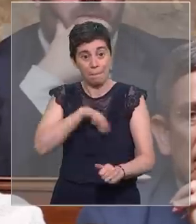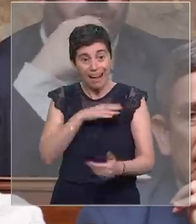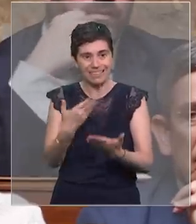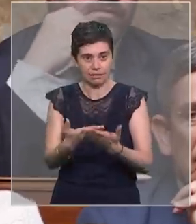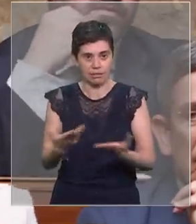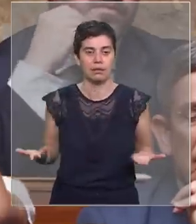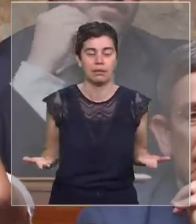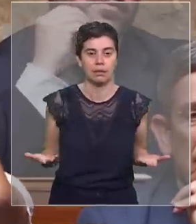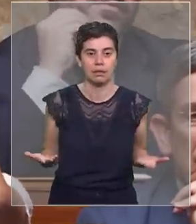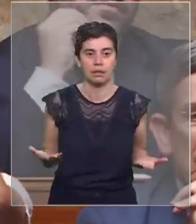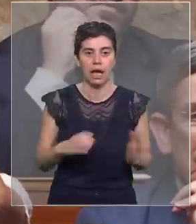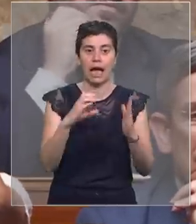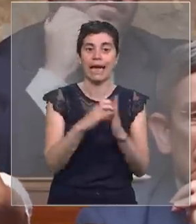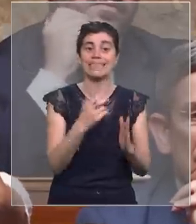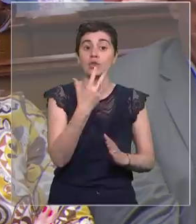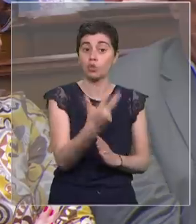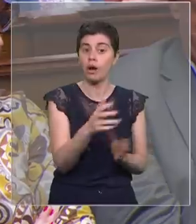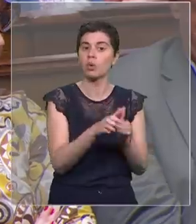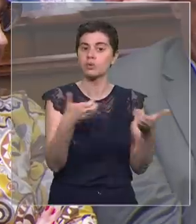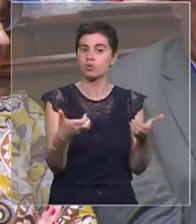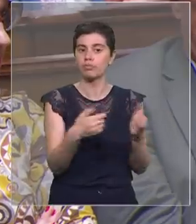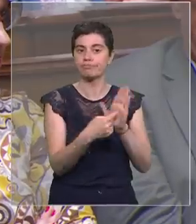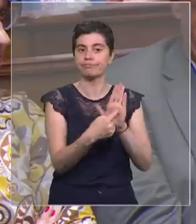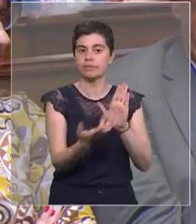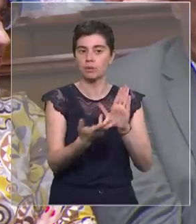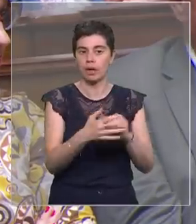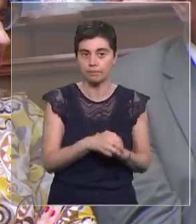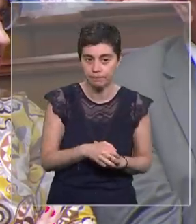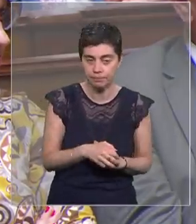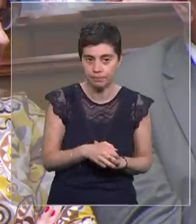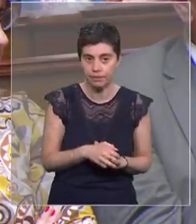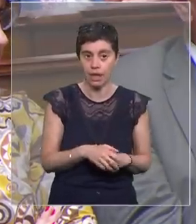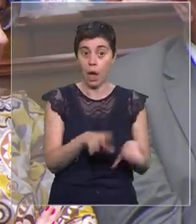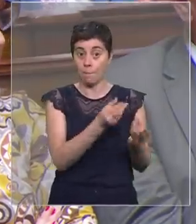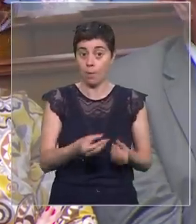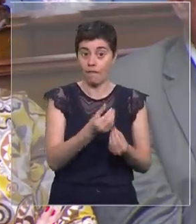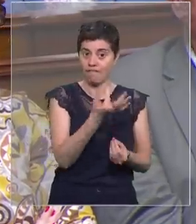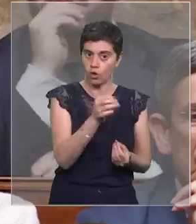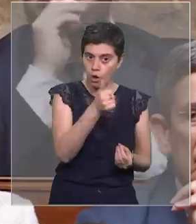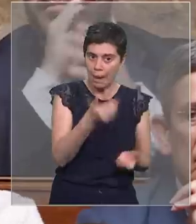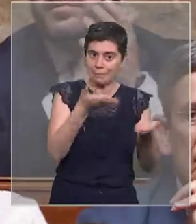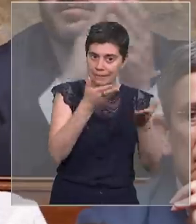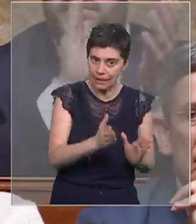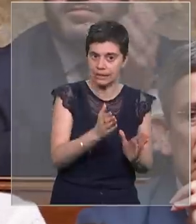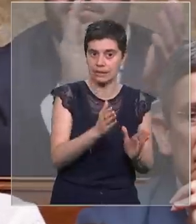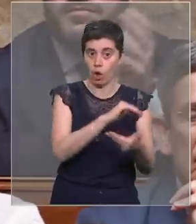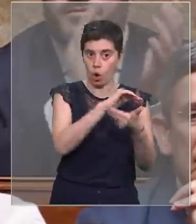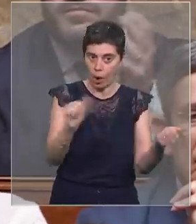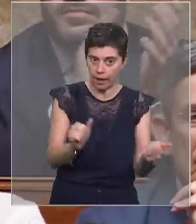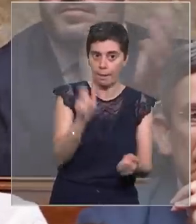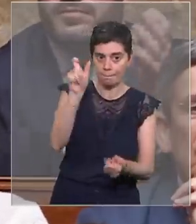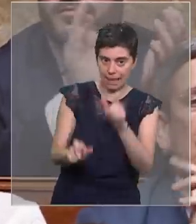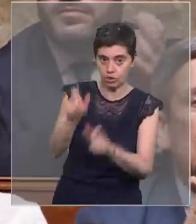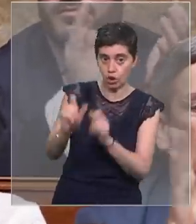vous rappeler l'article 3 de notre Constitution. La souveraineté appartient au peuple français, qui la délègue à ses